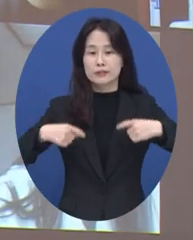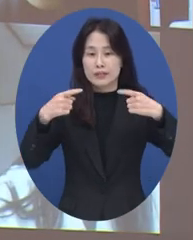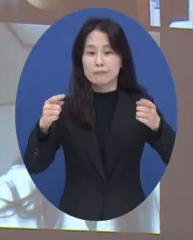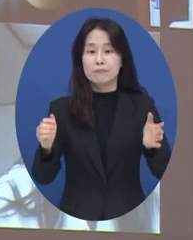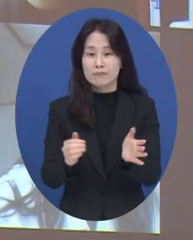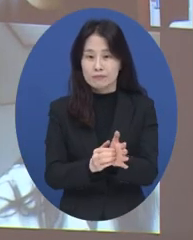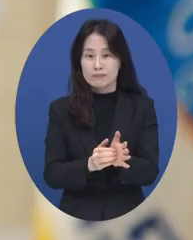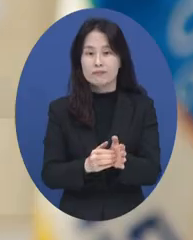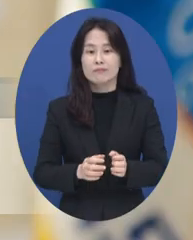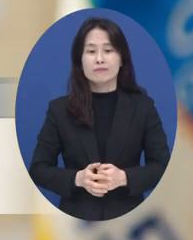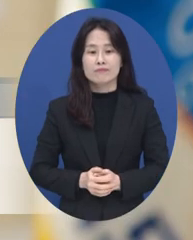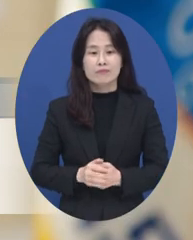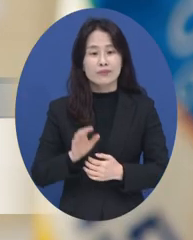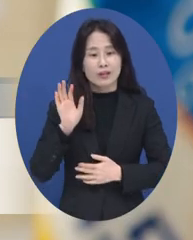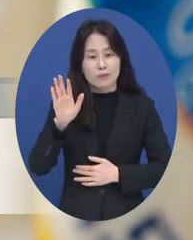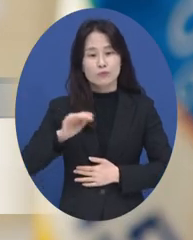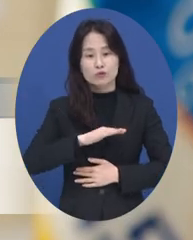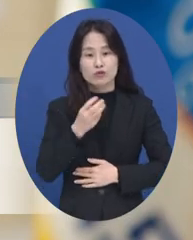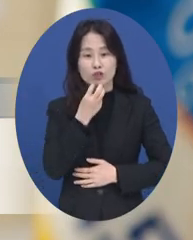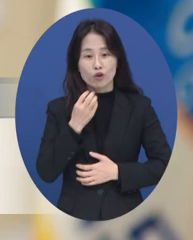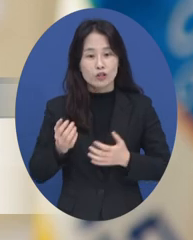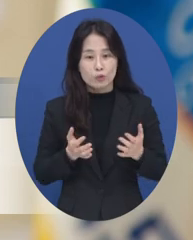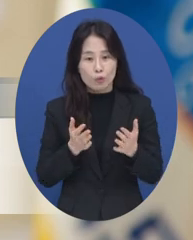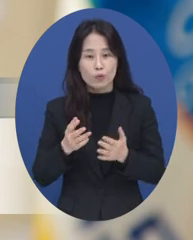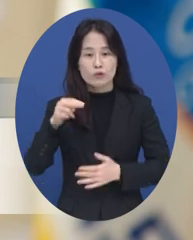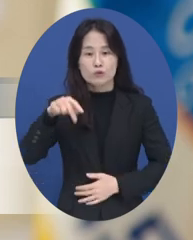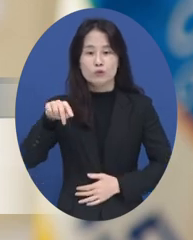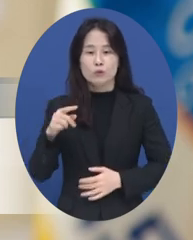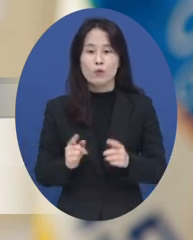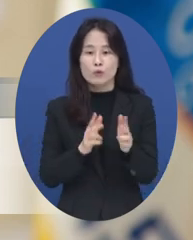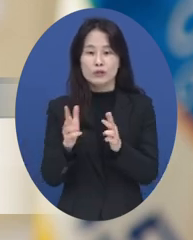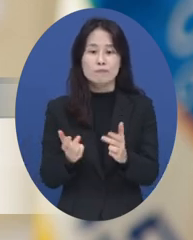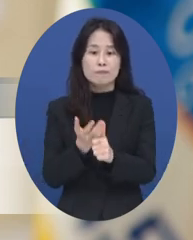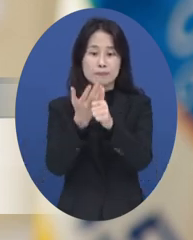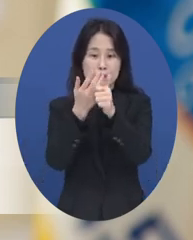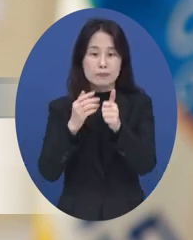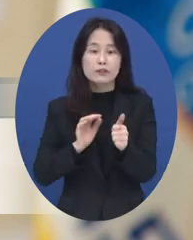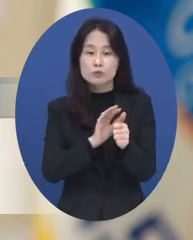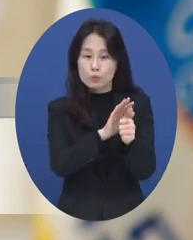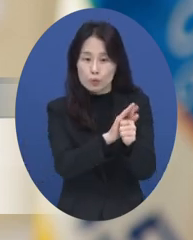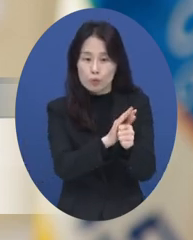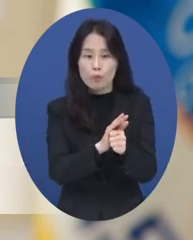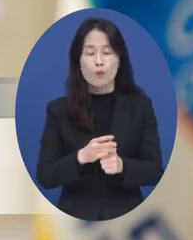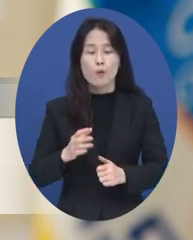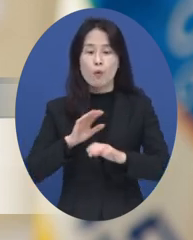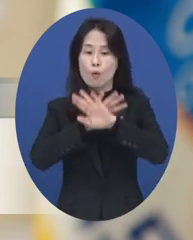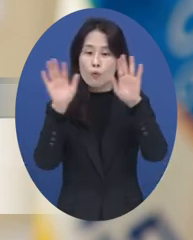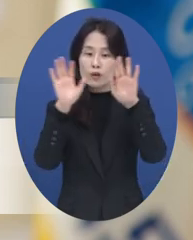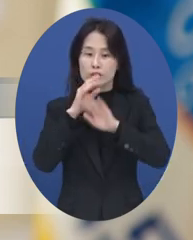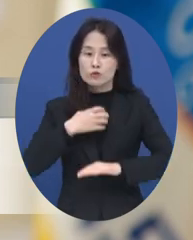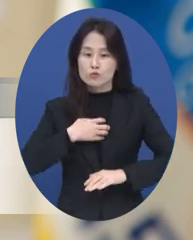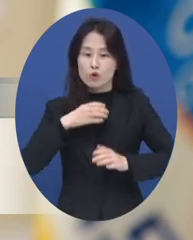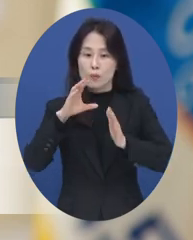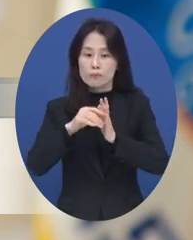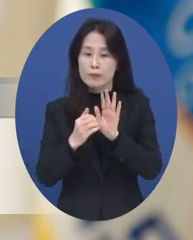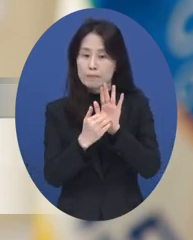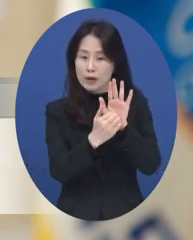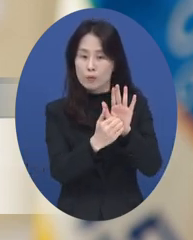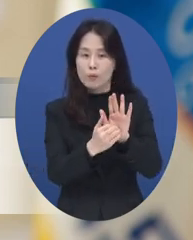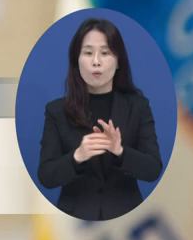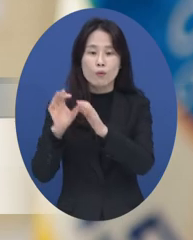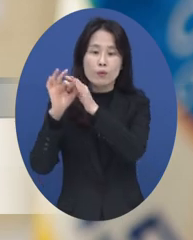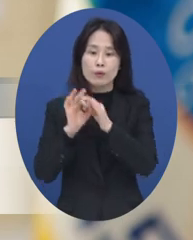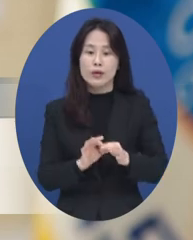했습니다 앞으로도 우리 경기도는 수소 산업 육성을 지원해서 기호 위기에 대응하고